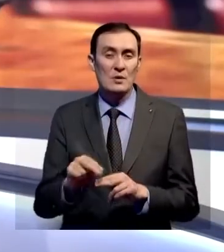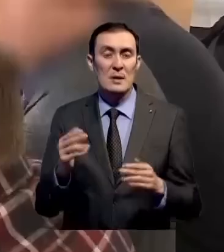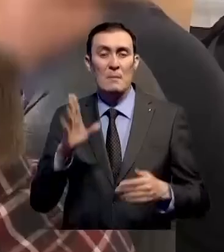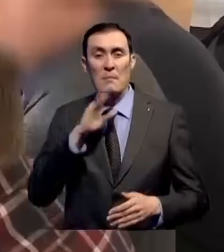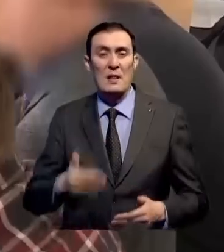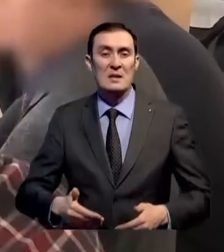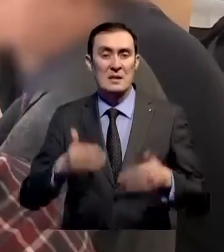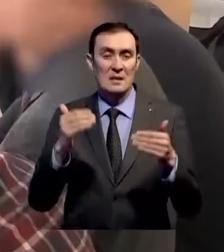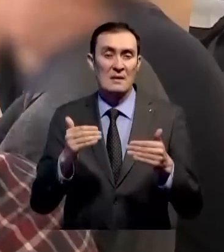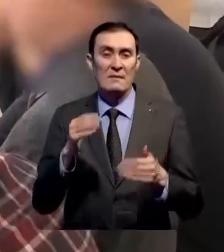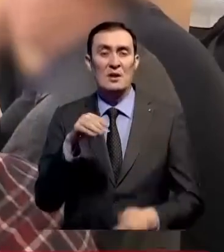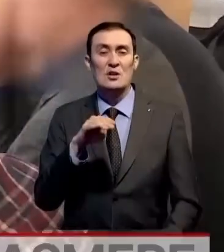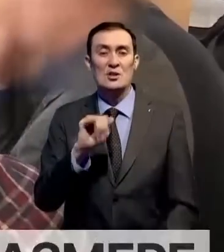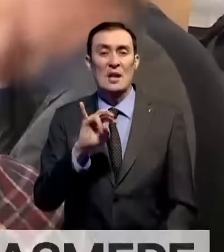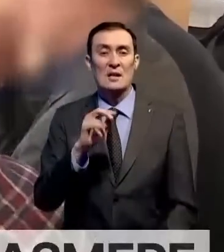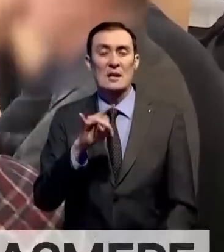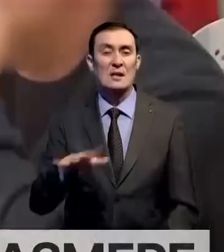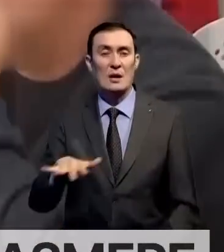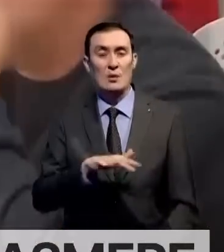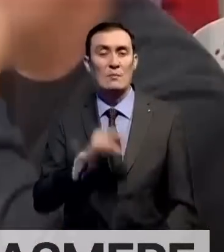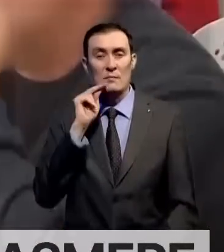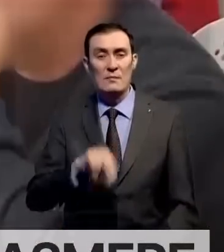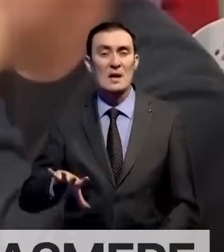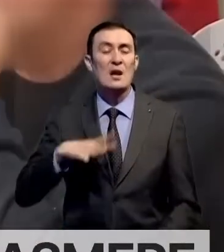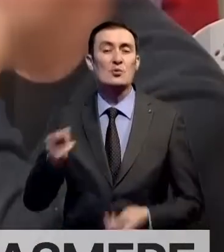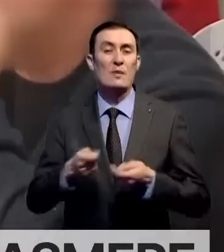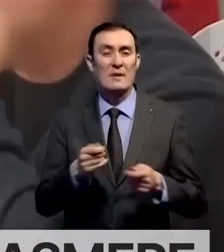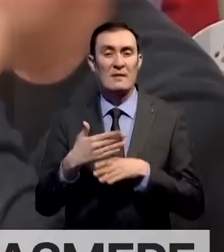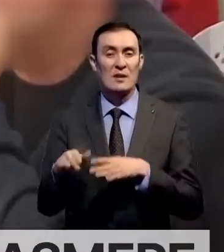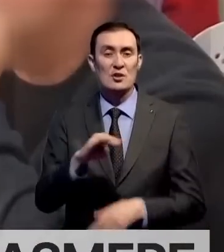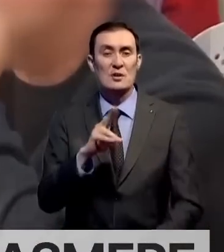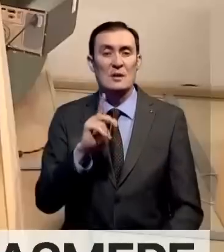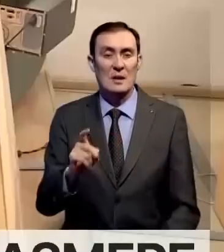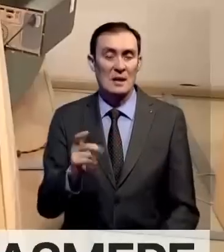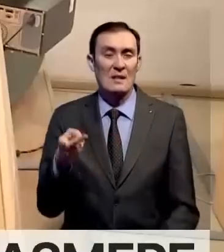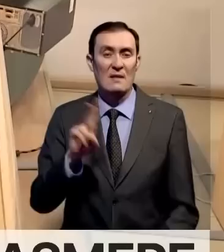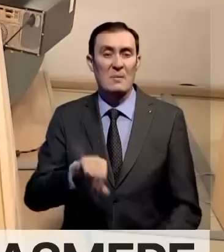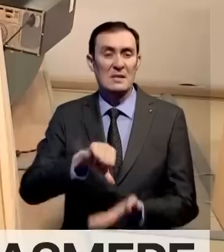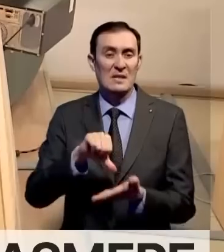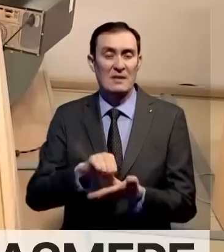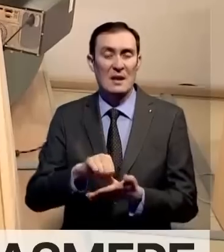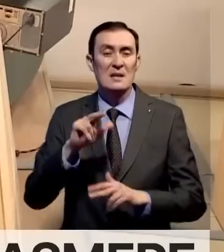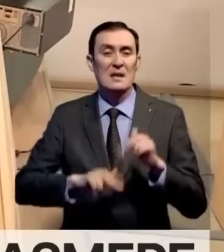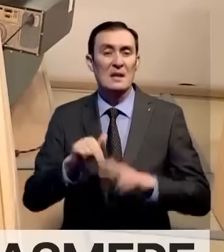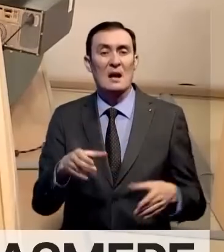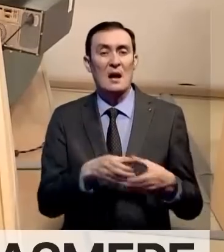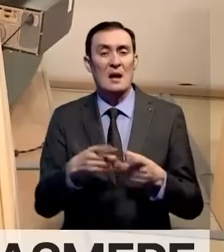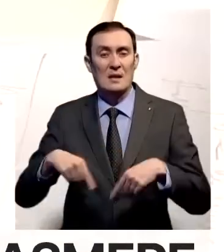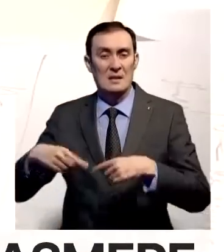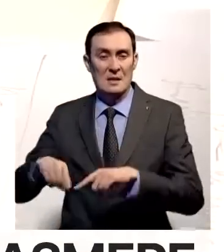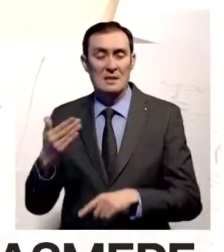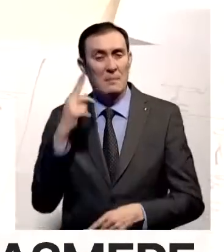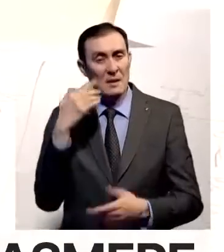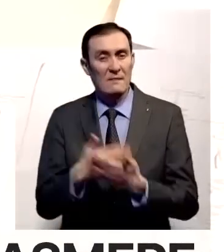в Джангельдинском районе. На скамье подсудимых экс-руководитель отдела ЖКХ и два представителя подрядных организаций.